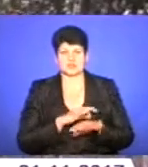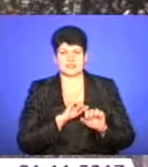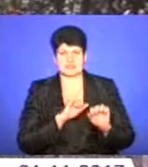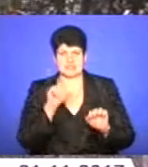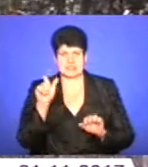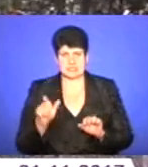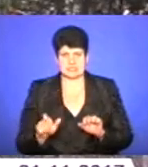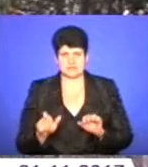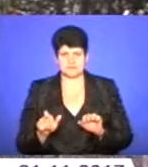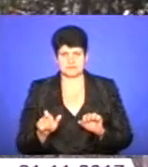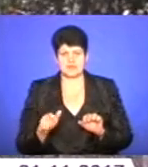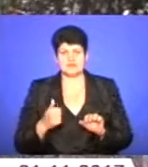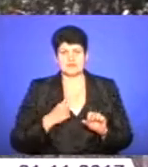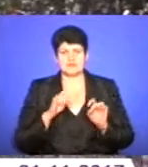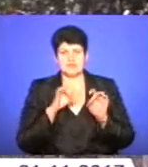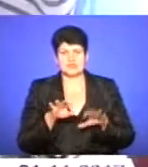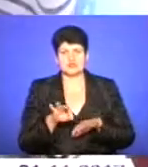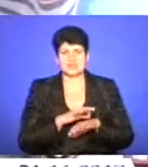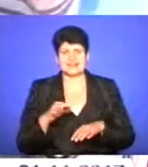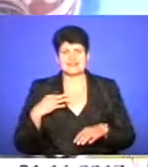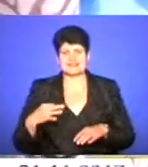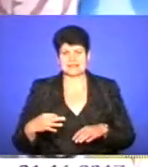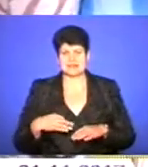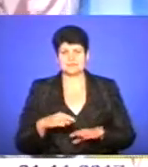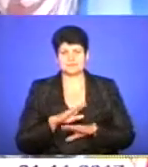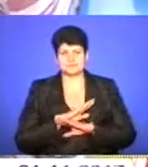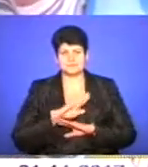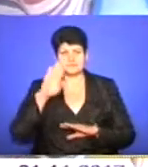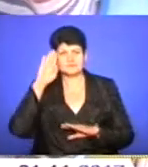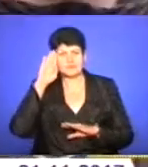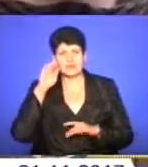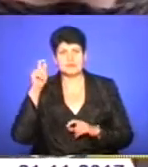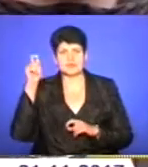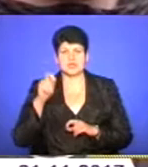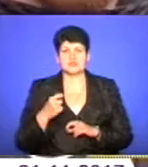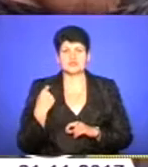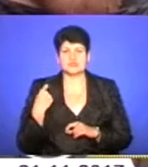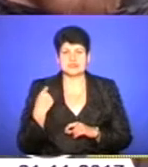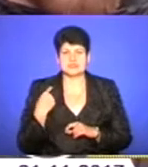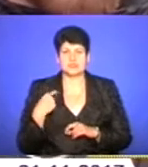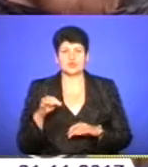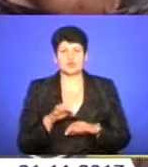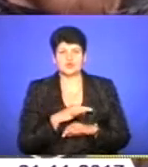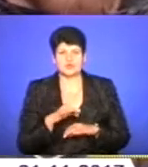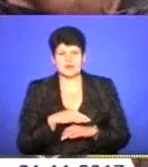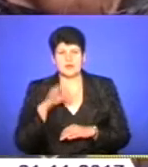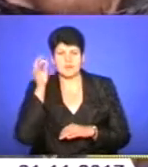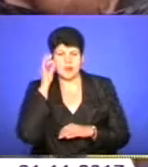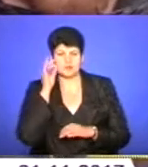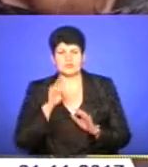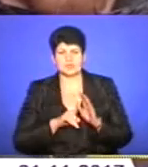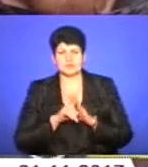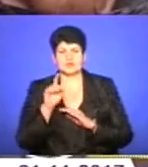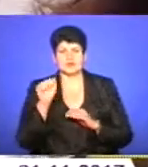Військові передали державну нагороду дружині та сину полеглого героя, які приїхали з Одеси. Дружина Ольга пригадує, що на початку